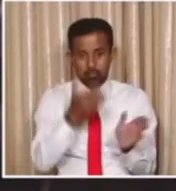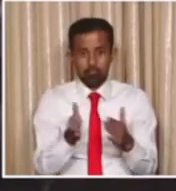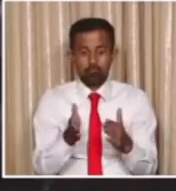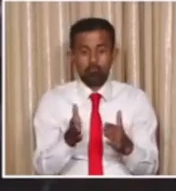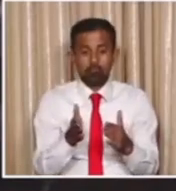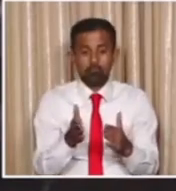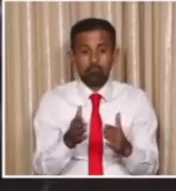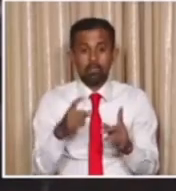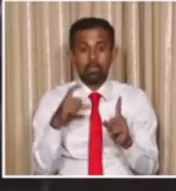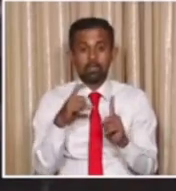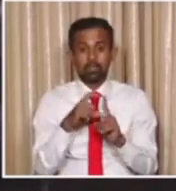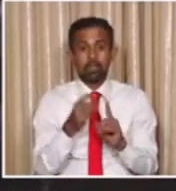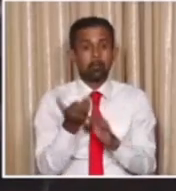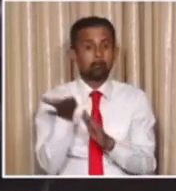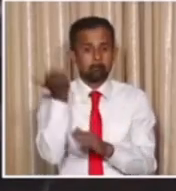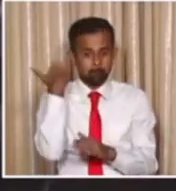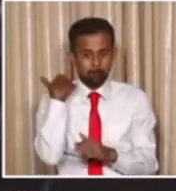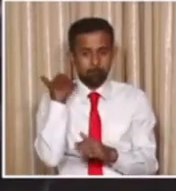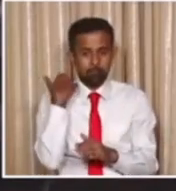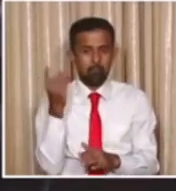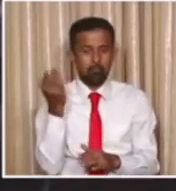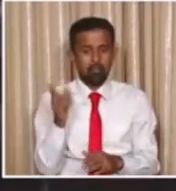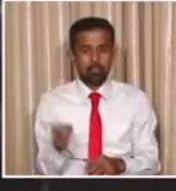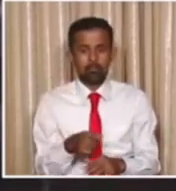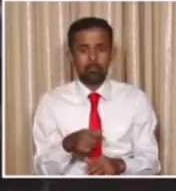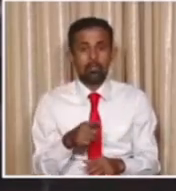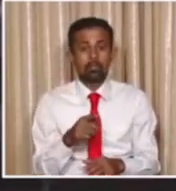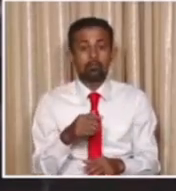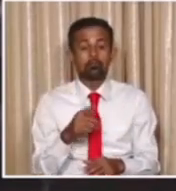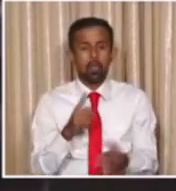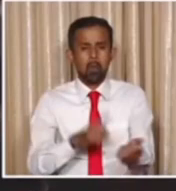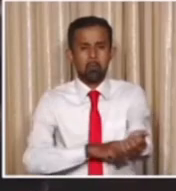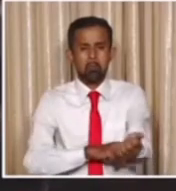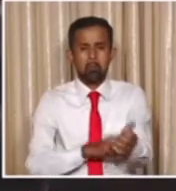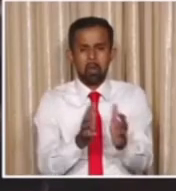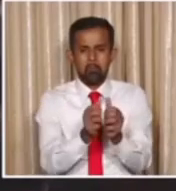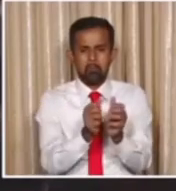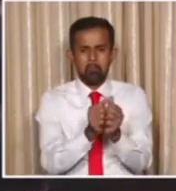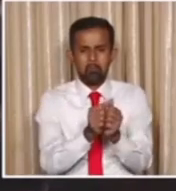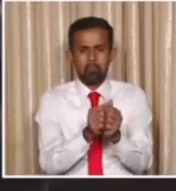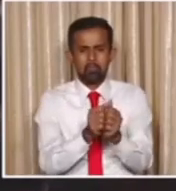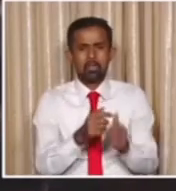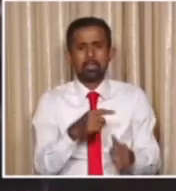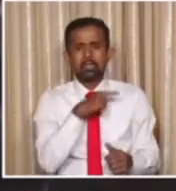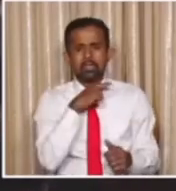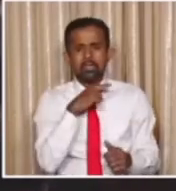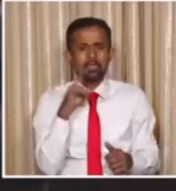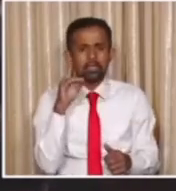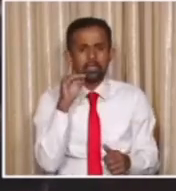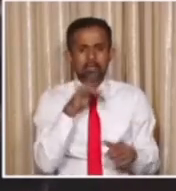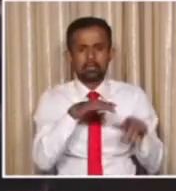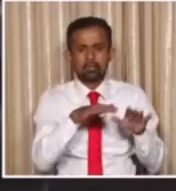මේ දියවන්නා ඔය මේට ඉස්සෙල්ලත් පහුගිය දවස්වල දුබුරු පැහැති මඩ තට්ටුවක් එහෙම නැත්නම් තෙල් තට්ටුවක් තිබුණා දිගින්